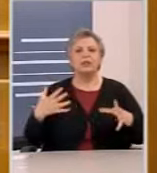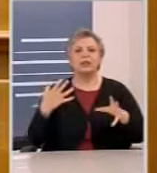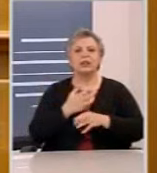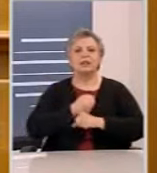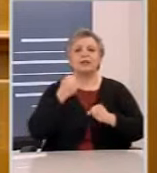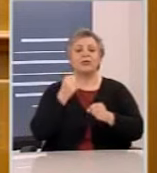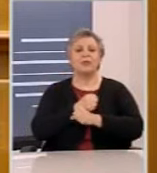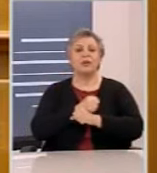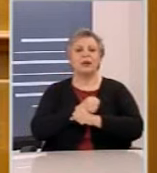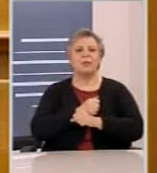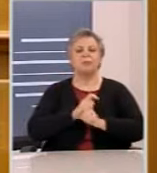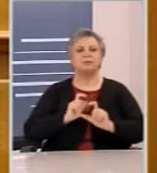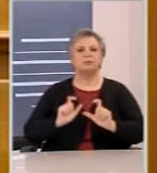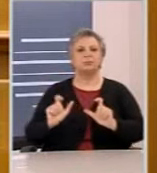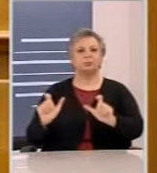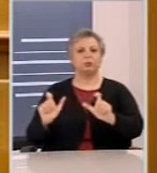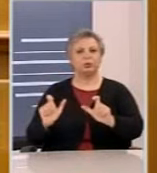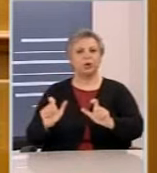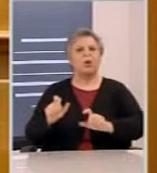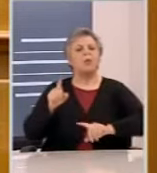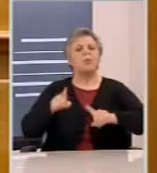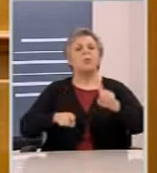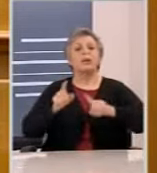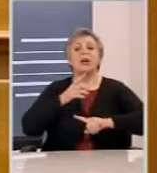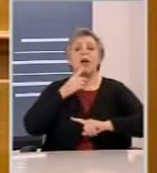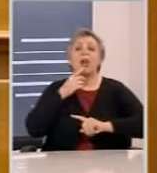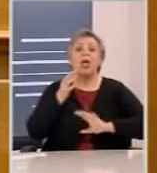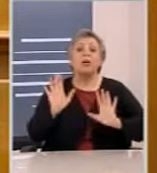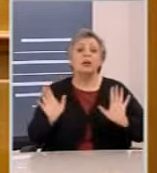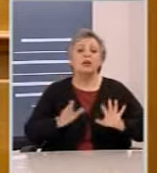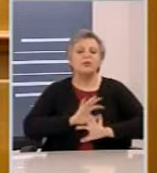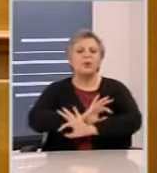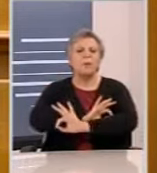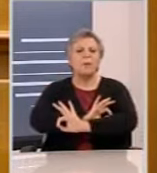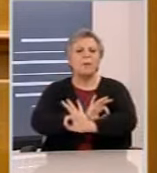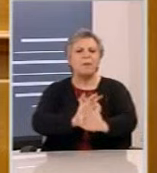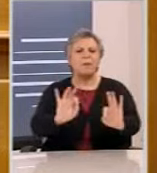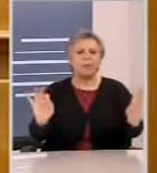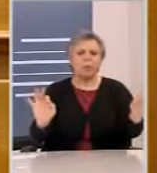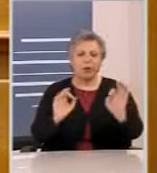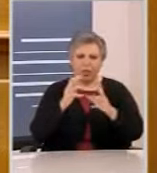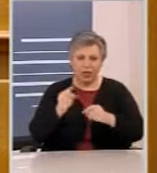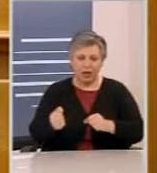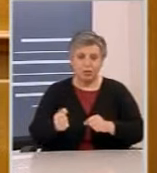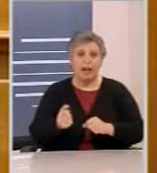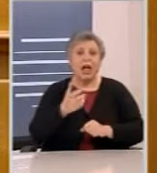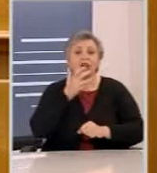βομβών, καταφέραμε να μην υπάρξει κανένα σοβαρό πρόβλημα δημόσιας υγείας.